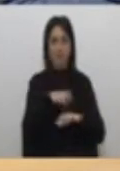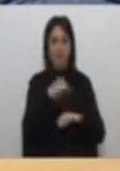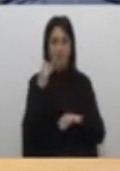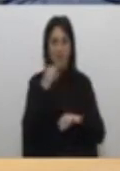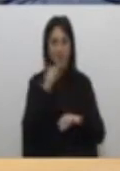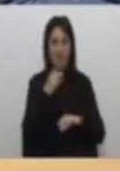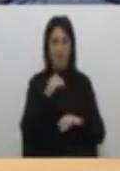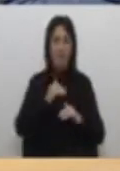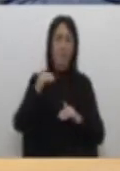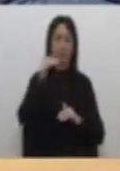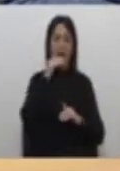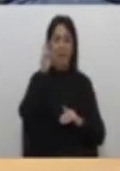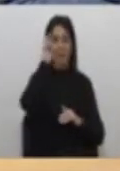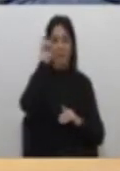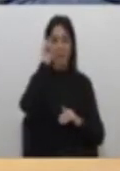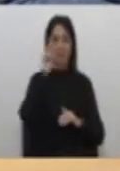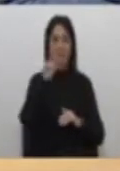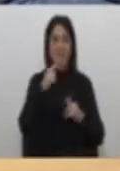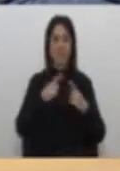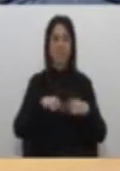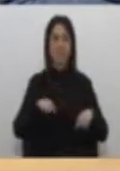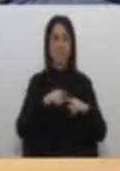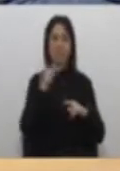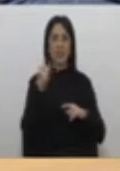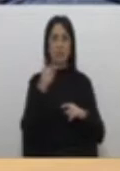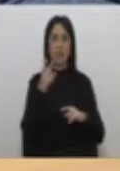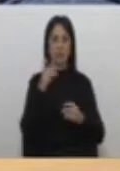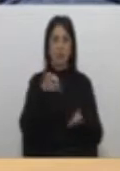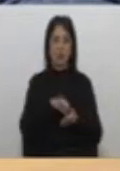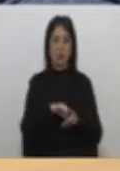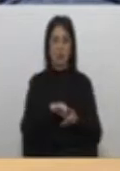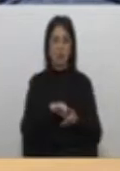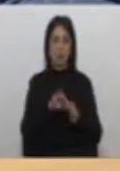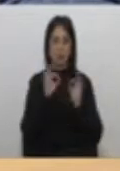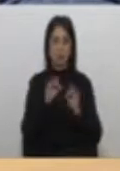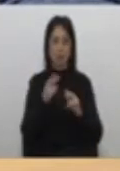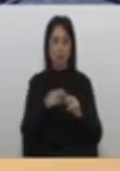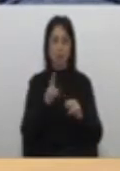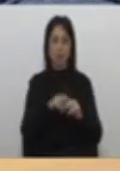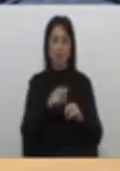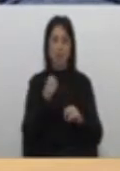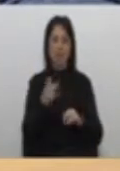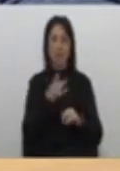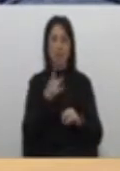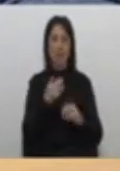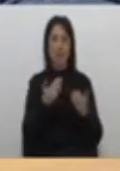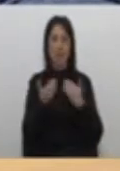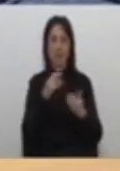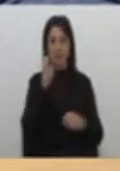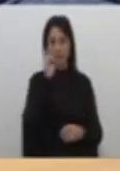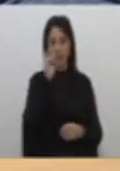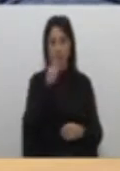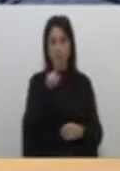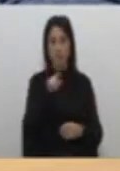ინტერესებზე მაღლა სახელმწიფო და საზოგადოების ინტერესები უნდა დავაყენოთ. სწორედ ამიტომ კიდევ ერთხელ მიმართავ ხელისუფლებას და